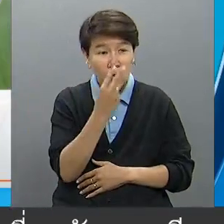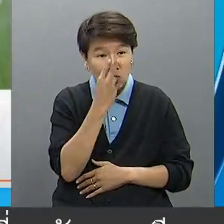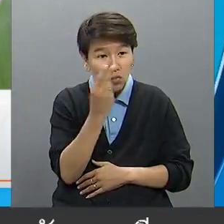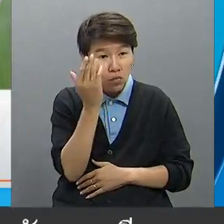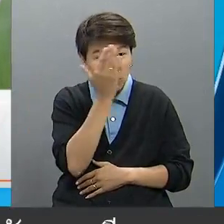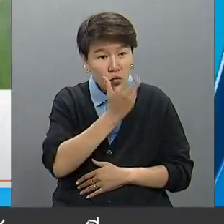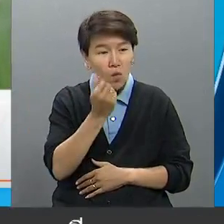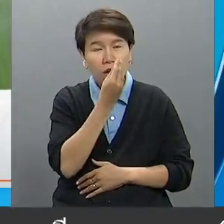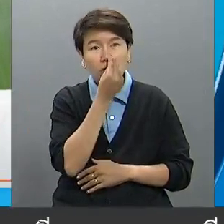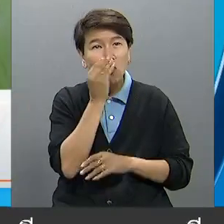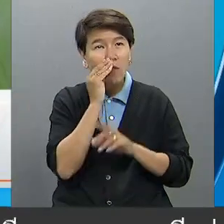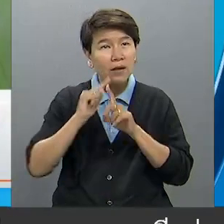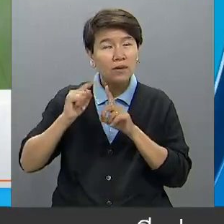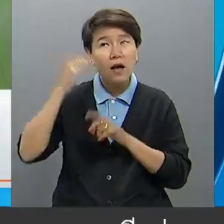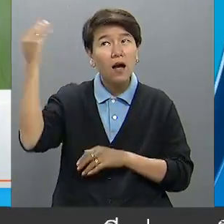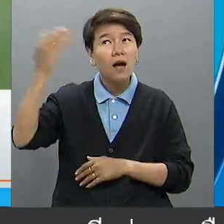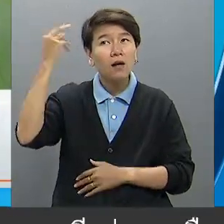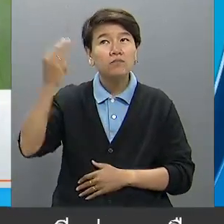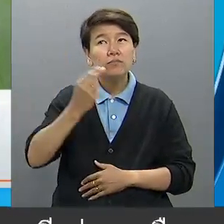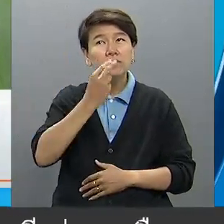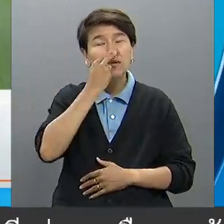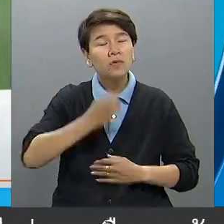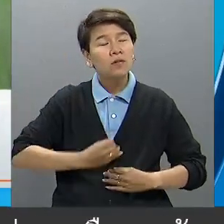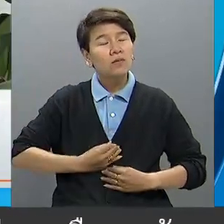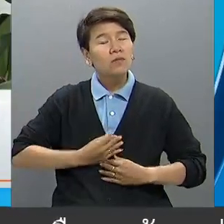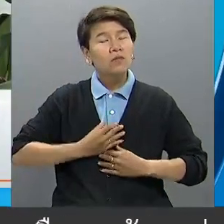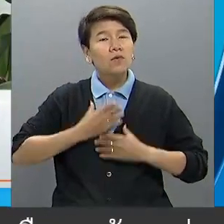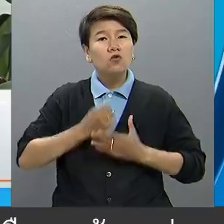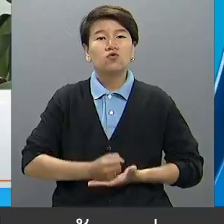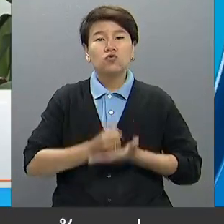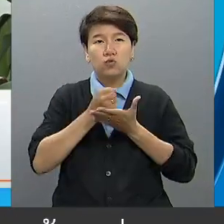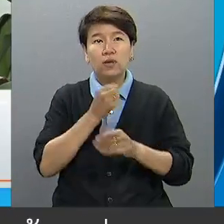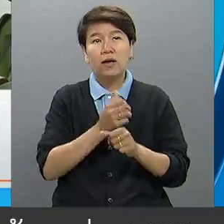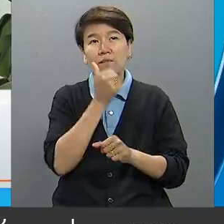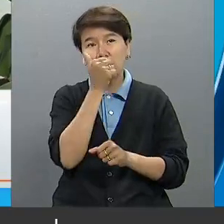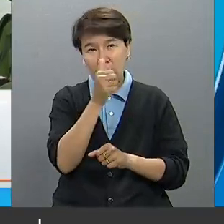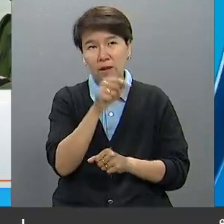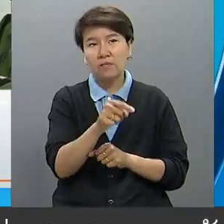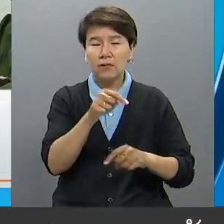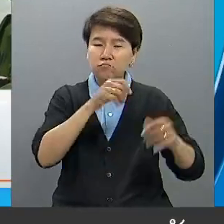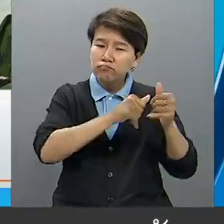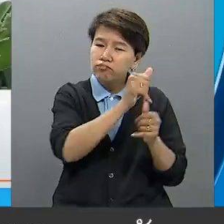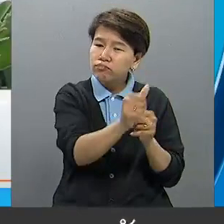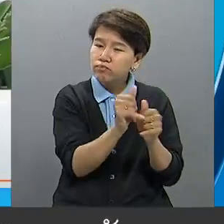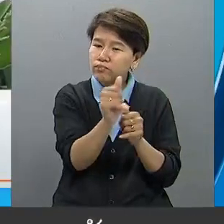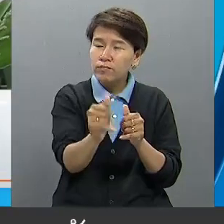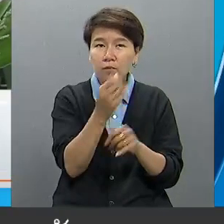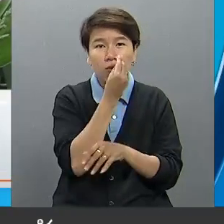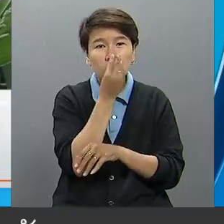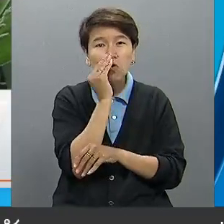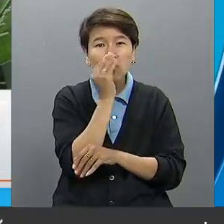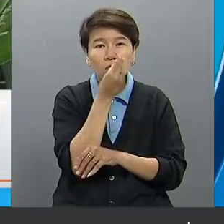าศบริสุทธิ์เนี่ยช่วยได้เยอะเลยนะ ไปวิ่งเล่นอยู่ท่ามกลางดอกปทุมมาหลากสี ได้นะเพราะถ้าเกิดเมืองนอกก็จะไปทุ่งลาเว